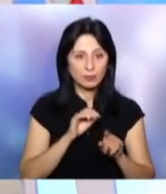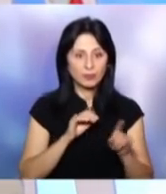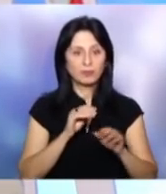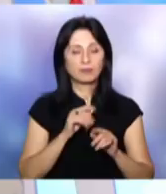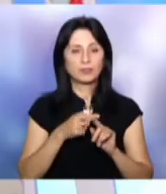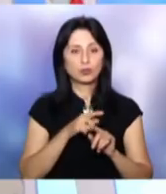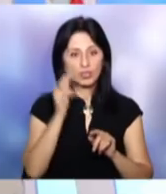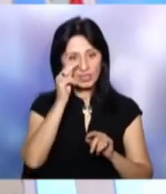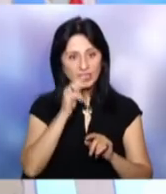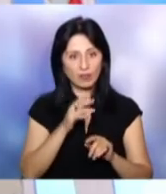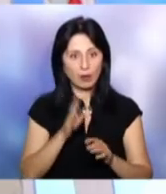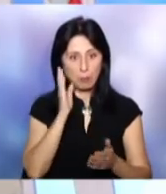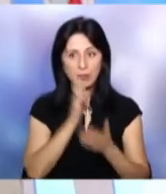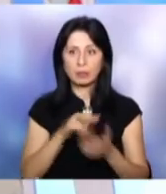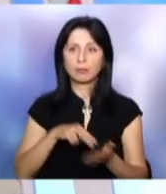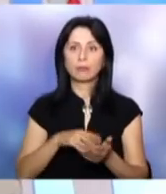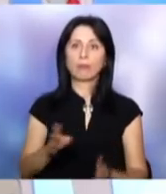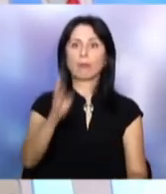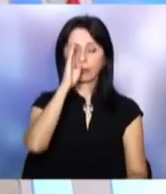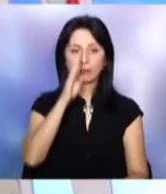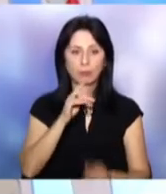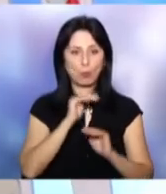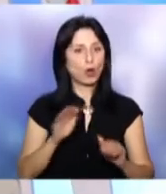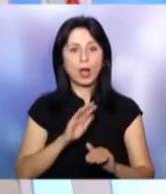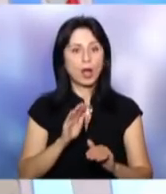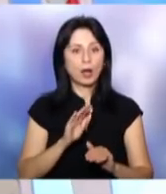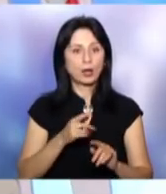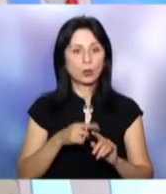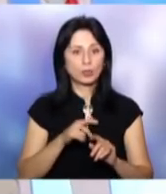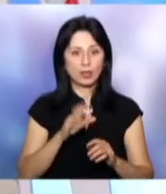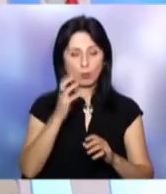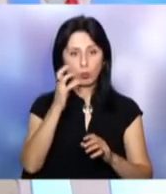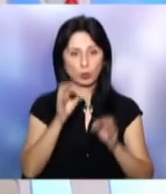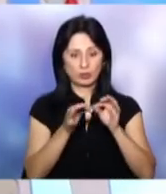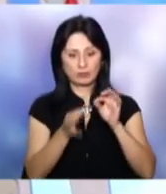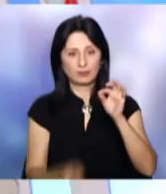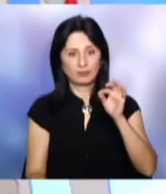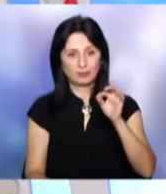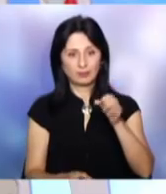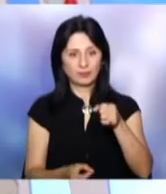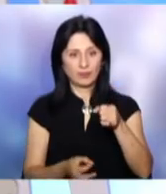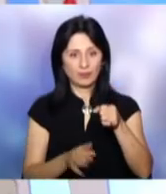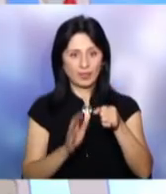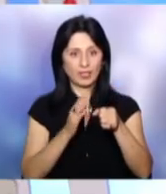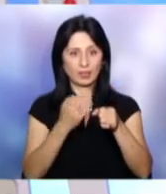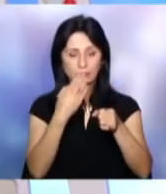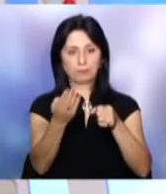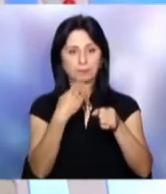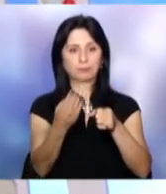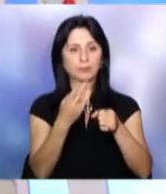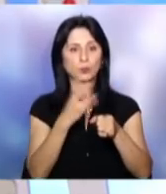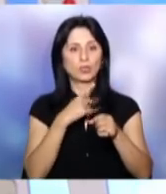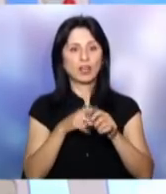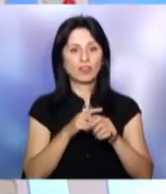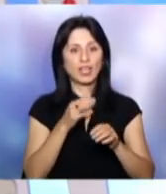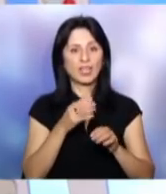არსებობს ესეთი მეთოდიც, რომ ჯერ ბურთი იყოს დაბმული თავიდან, თქვათ, რაღაცა ისეთ მანძილზე, რომ ვერ შეგვეხება ნამდვილად, ვიცით,